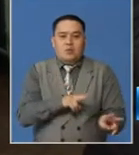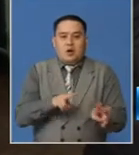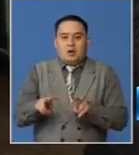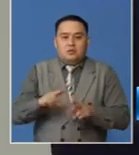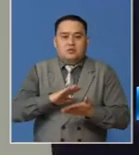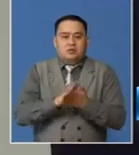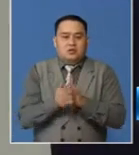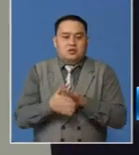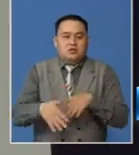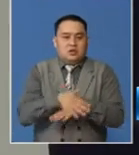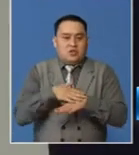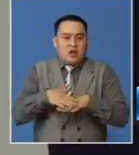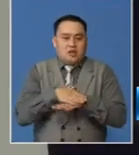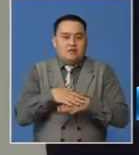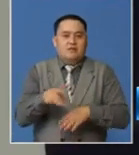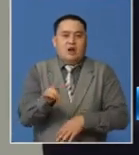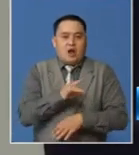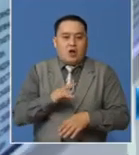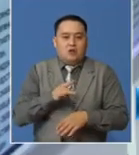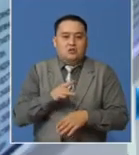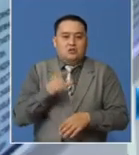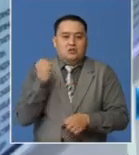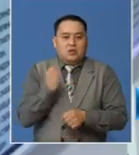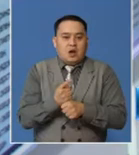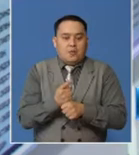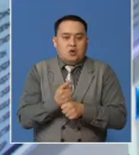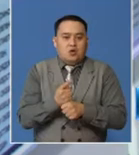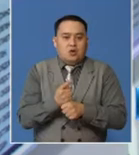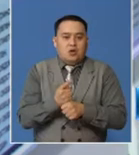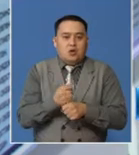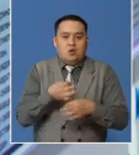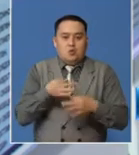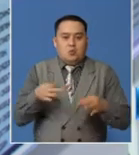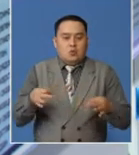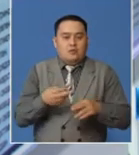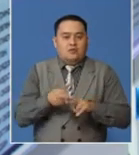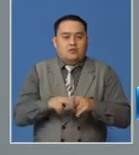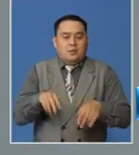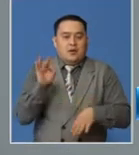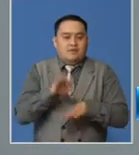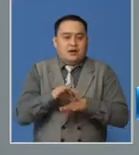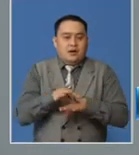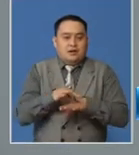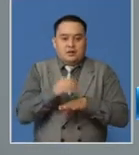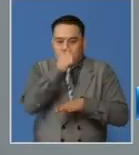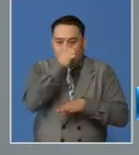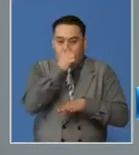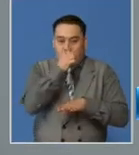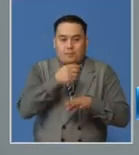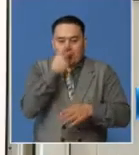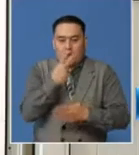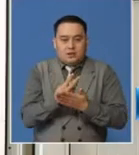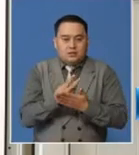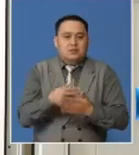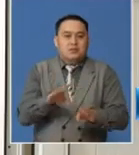состояния здоровья населения. В районе нельзя допускать вспышки какого-либо заболевания, и уж тем более роста